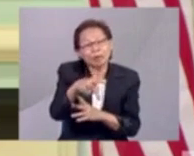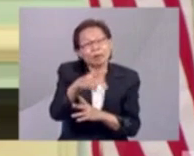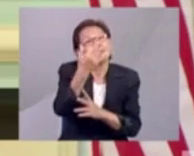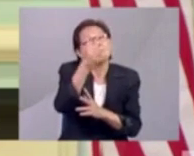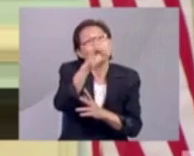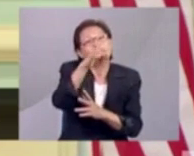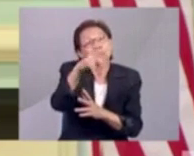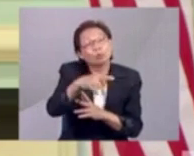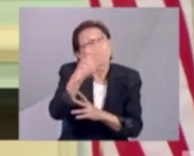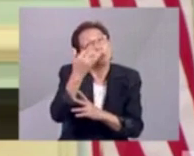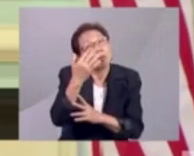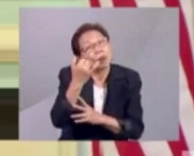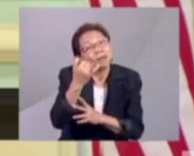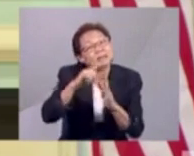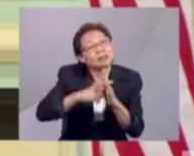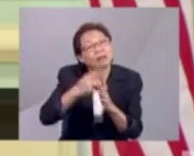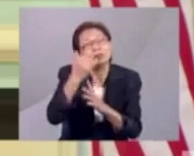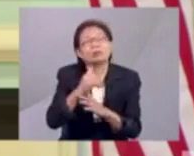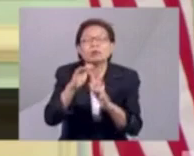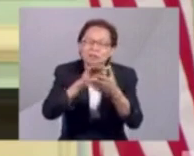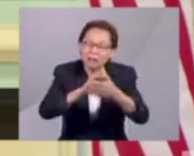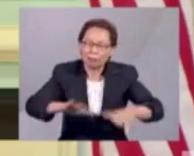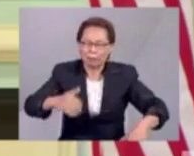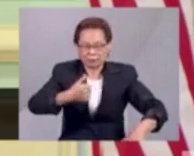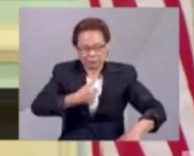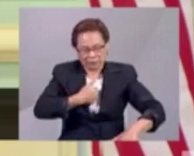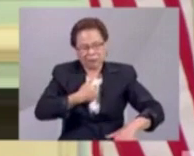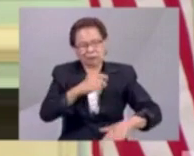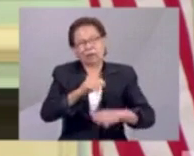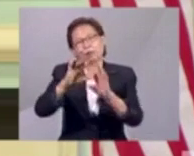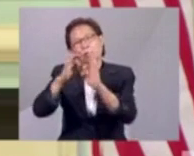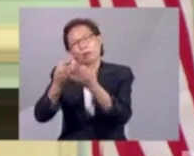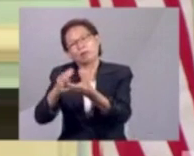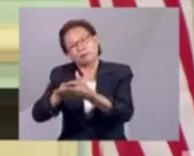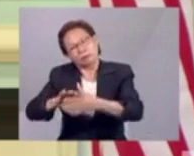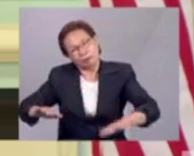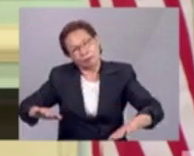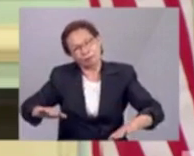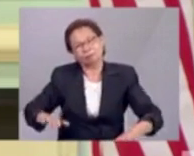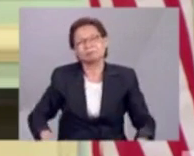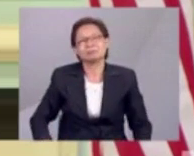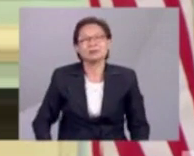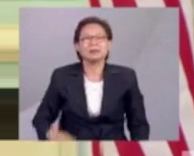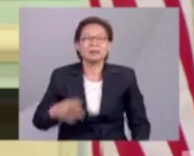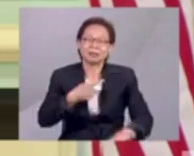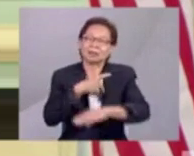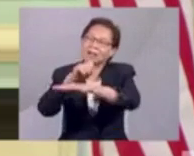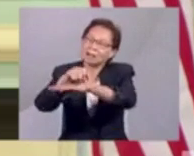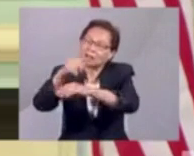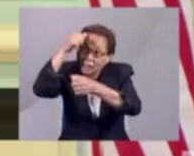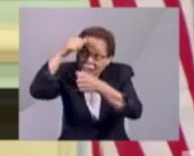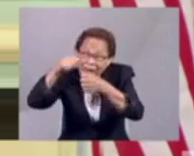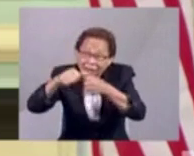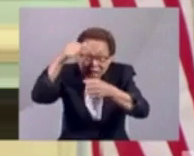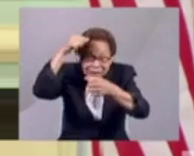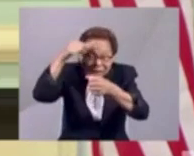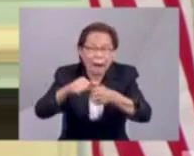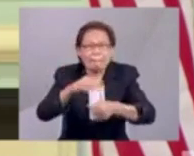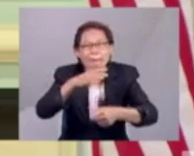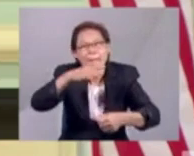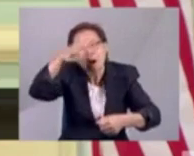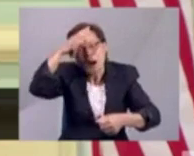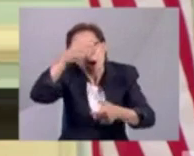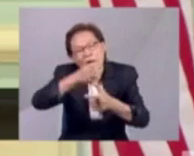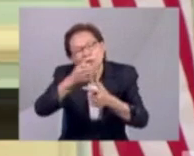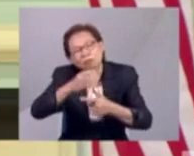menjaga keselamatan diri dan keluarga kita. Kita juga memberi ingatan, kalau ibu bapa kita ataupun datuk